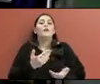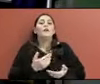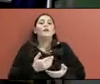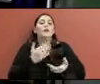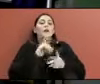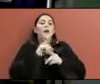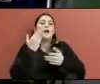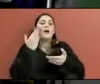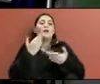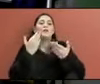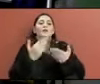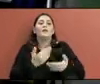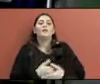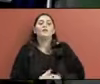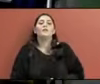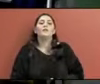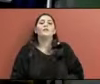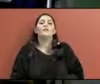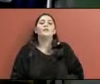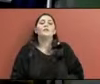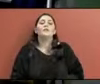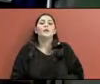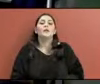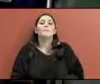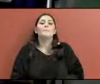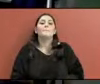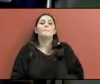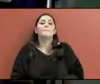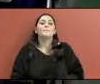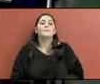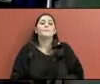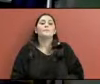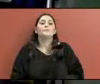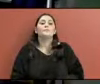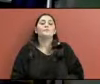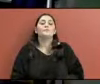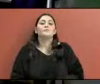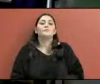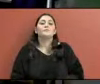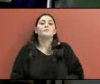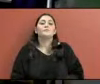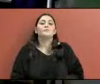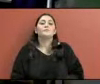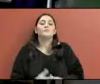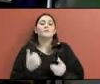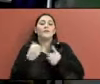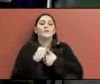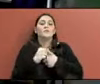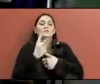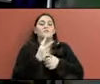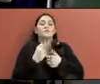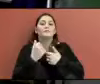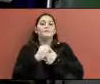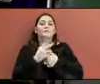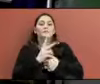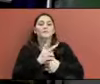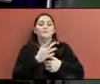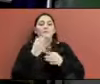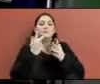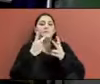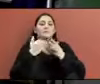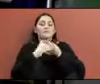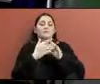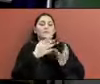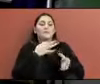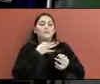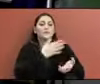ederim. Fatoş Bat, eşim kendisi. Teşekkür ediyorum. Salih Ergün, hayırlı yayınlar abi. Konuğuna da